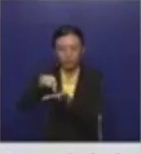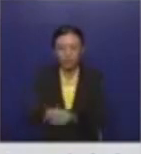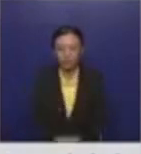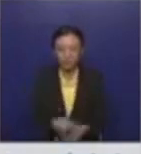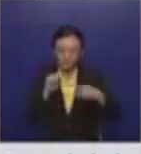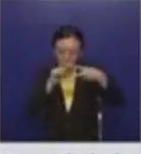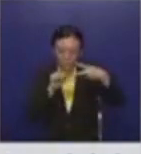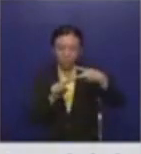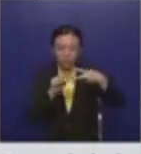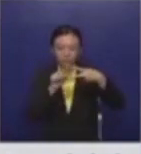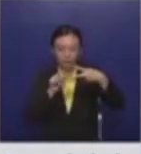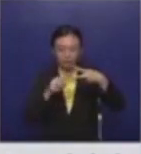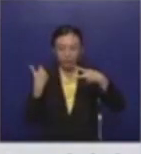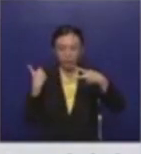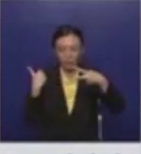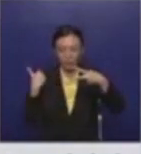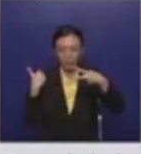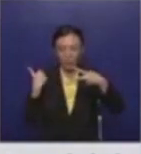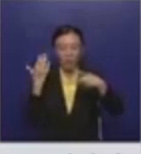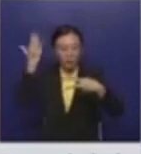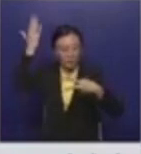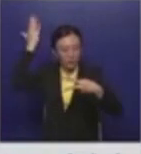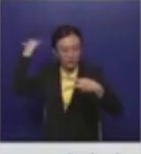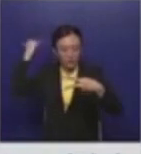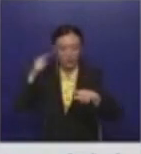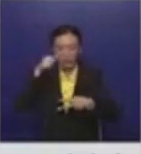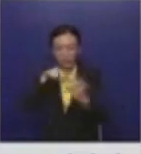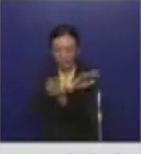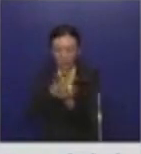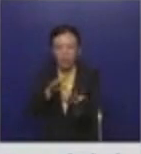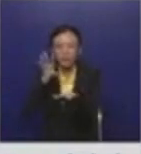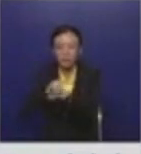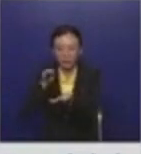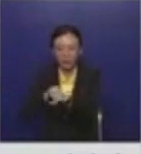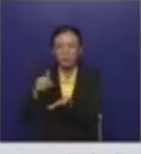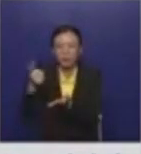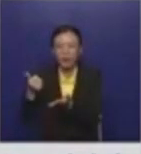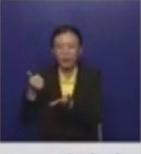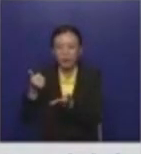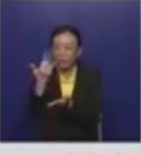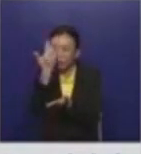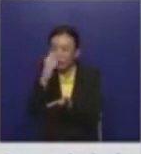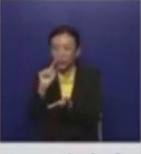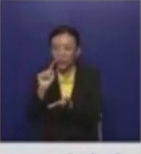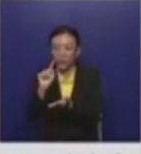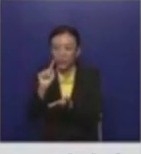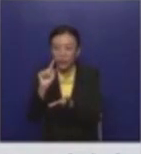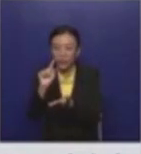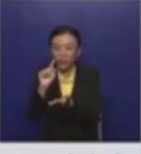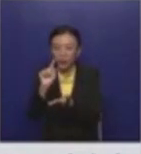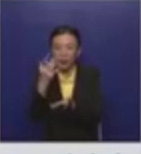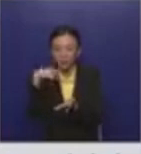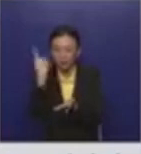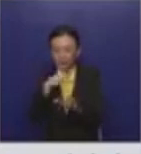2ลักษณะเดิมเนี่ยเราสามารถจัดเก็บภายในประเทศเราได้เท่านั้นเองเนื่องจากว่าเราเก็บเฉพาะผู้ที่จดทะเบีย